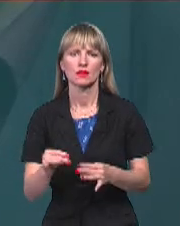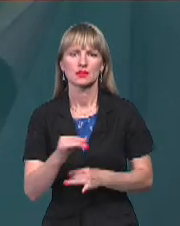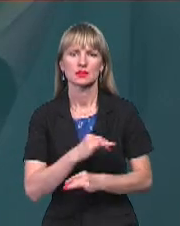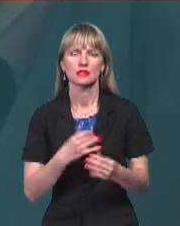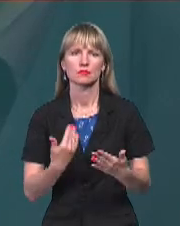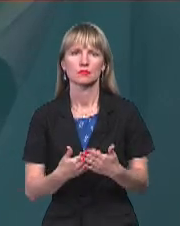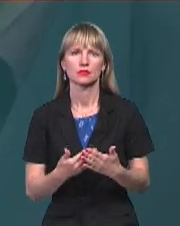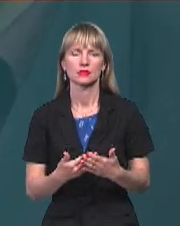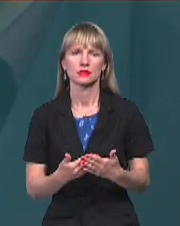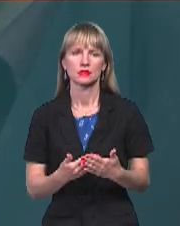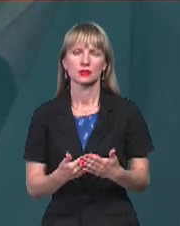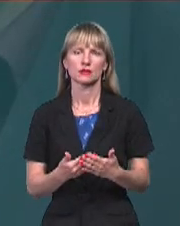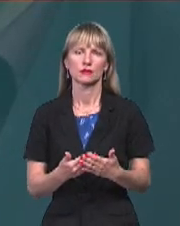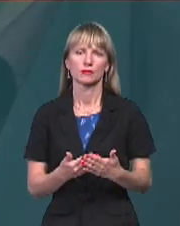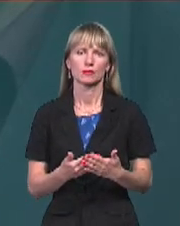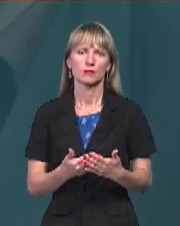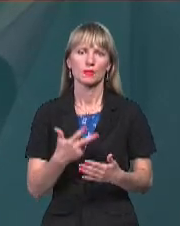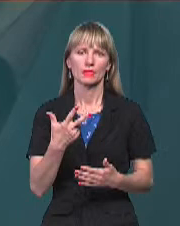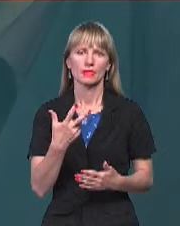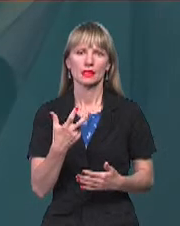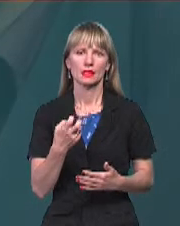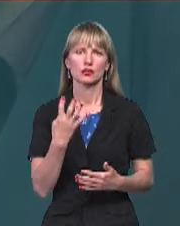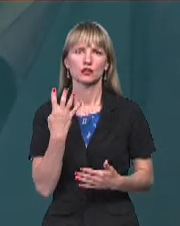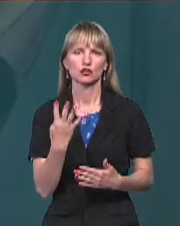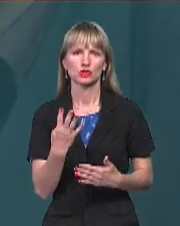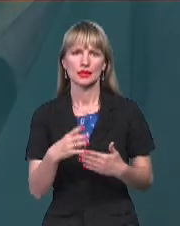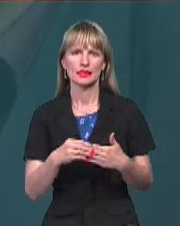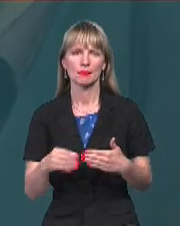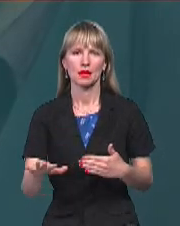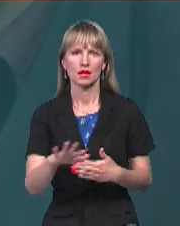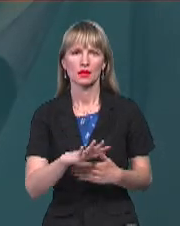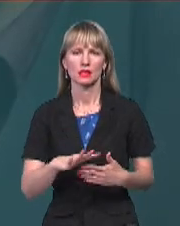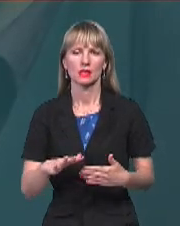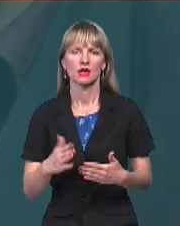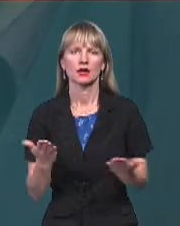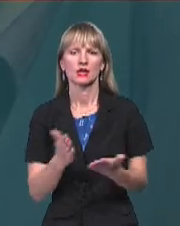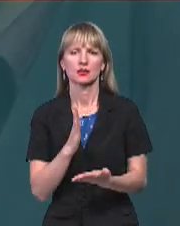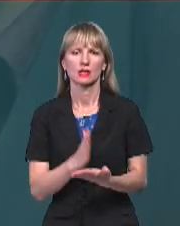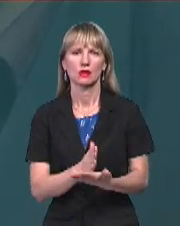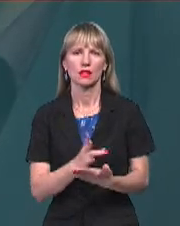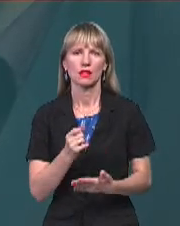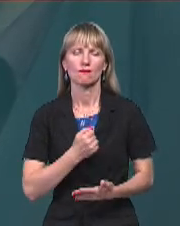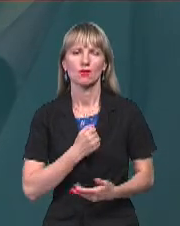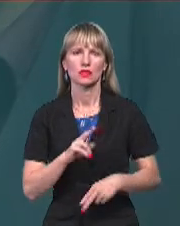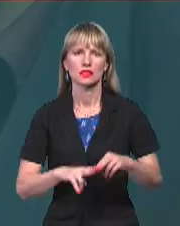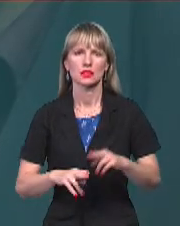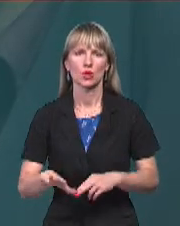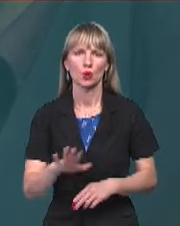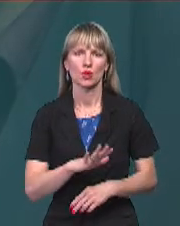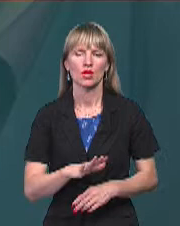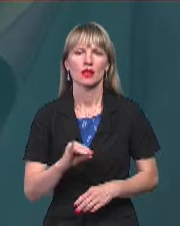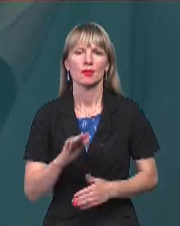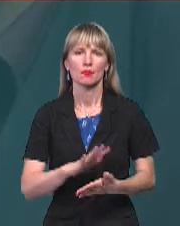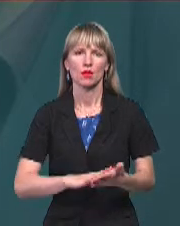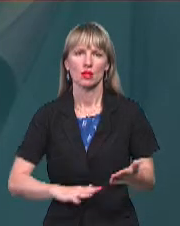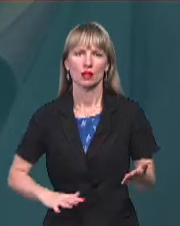близько, не близько, а 304 ділянки. які знаходяться на воєнструї. І в